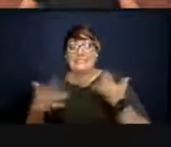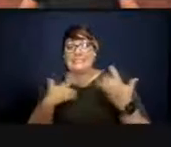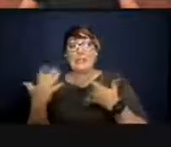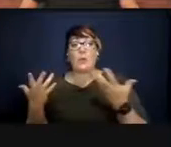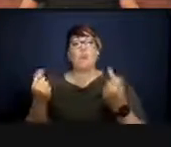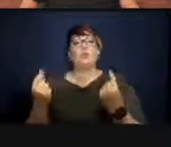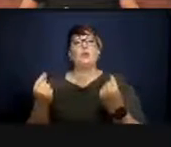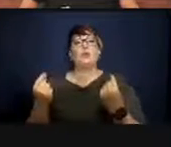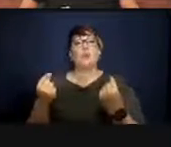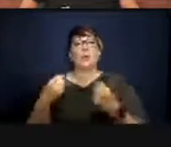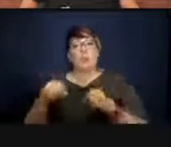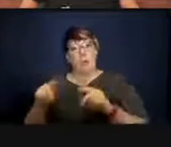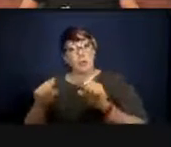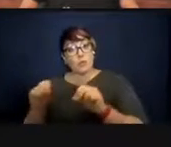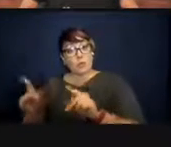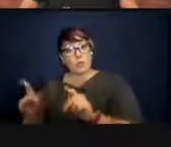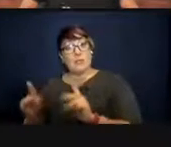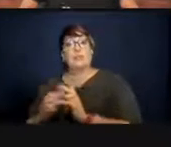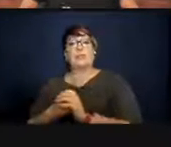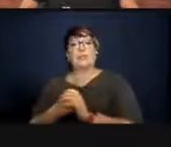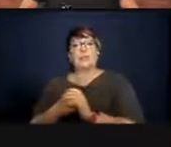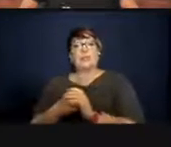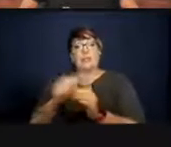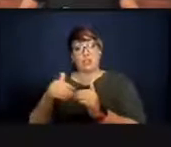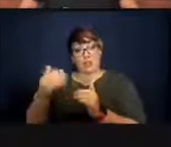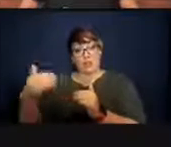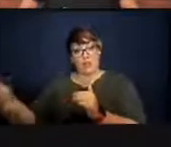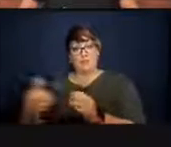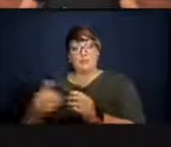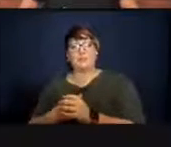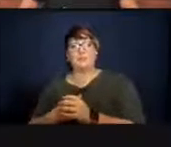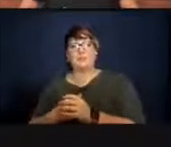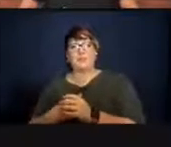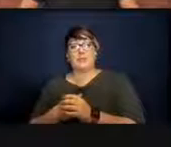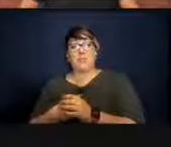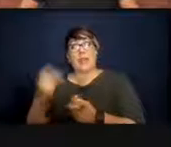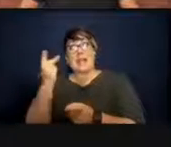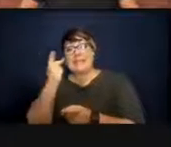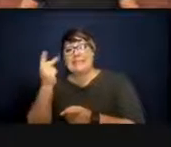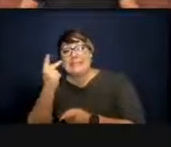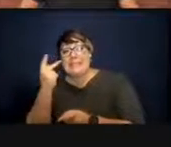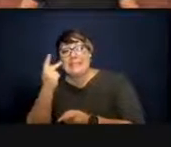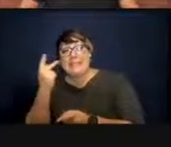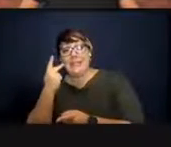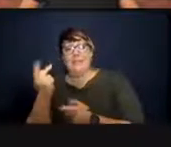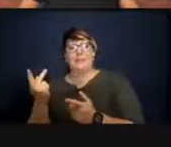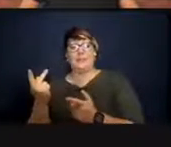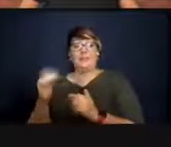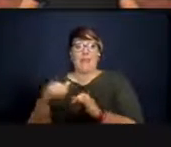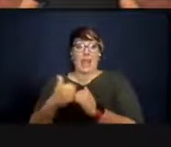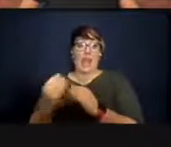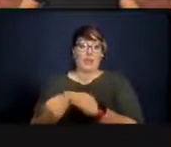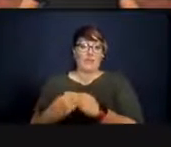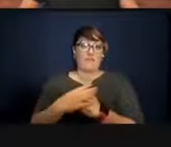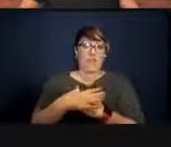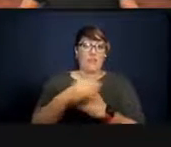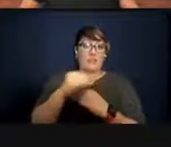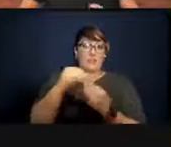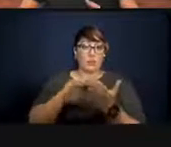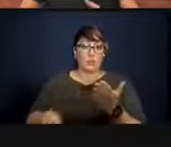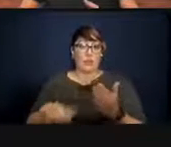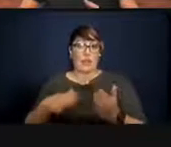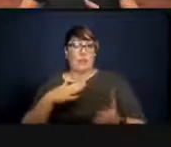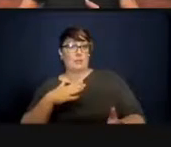كيف كان بإمكانها أن تخلق الفرص من الأمور القليلة التي لديها، ورأيت ما